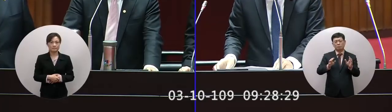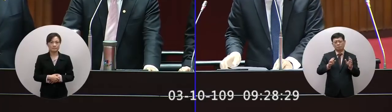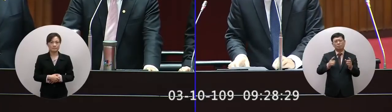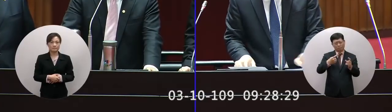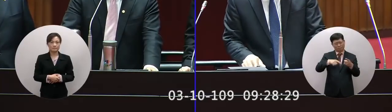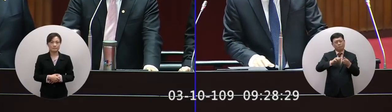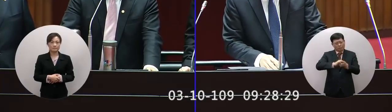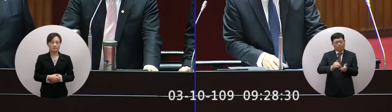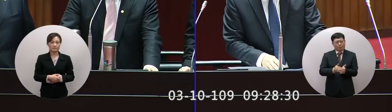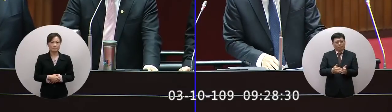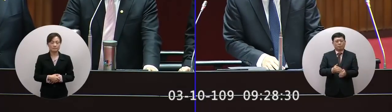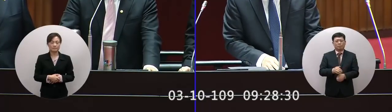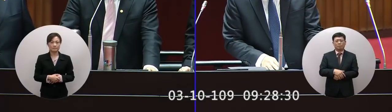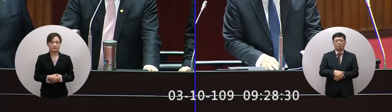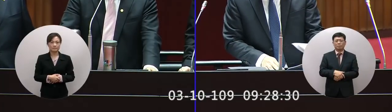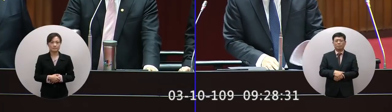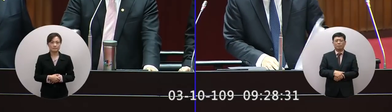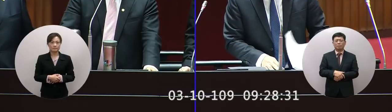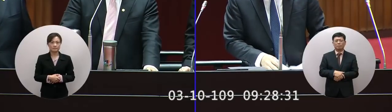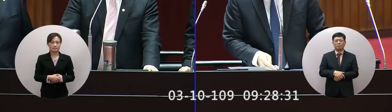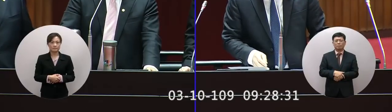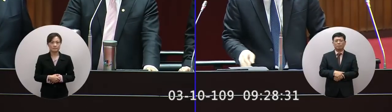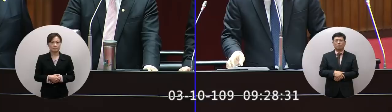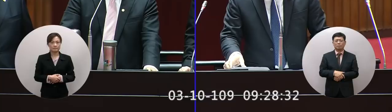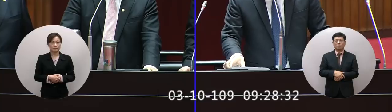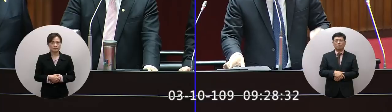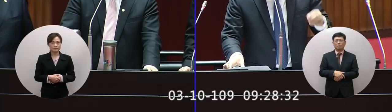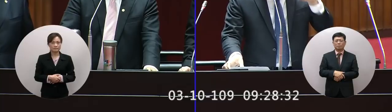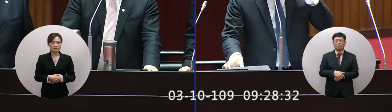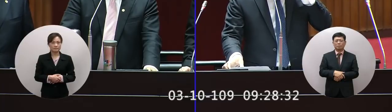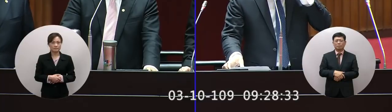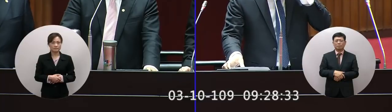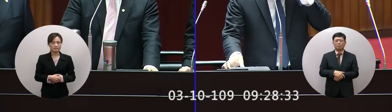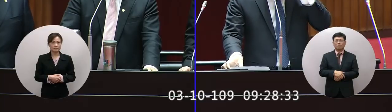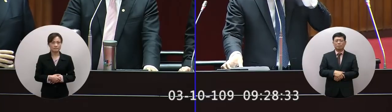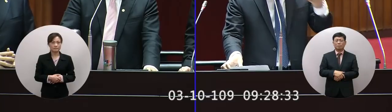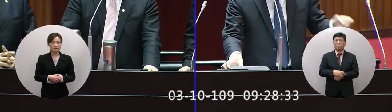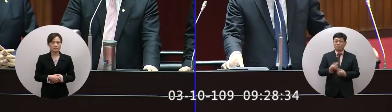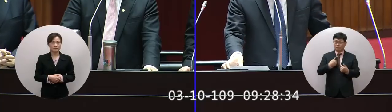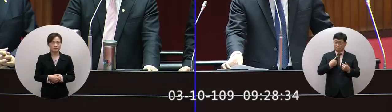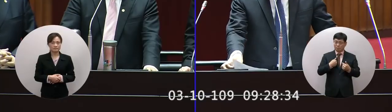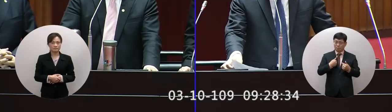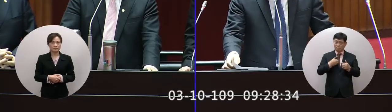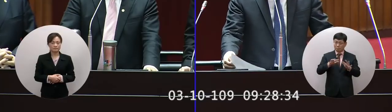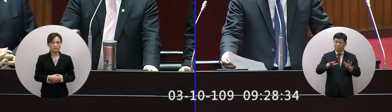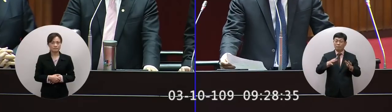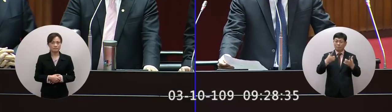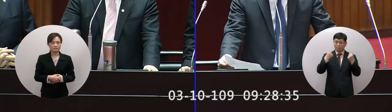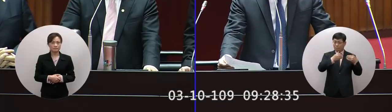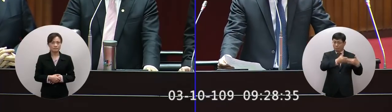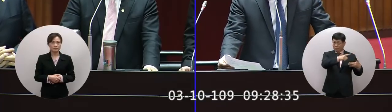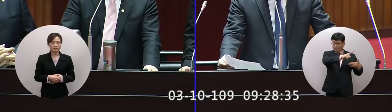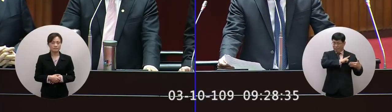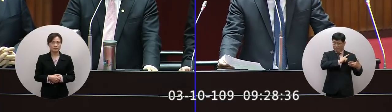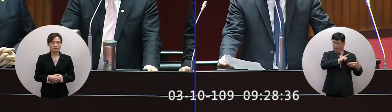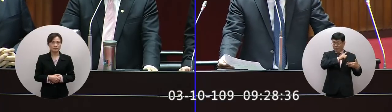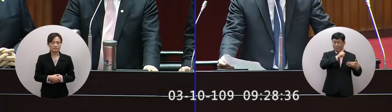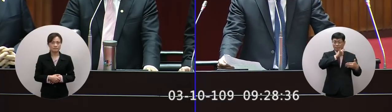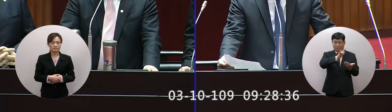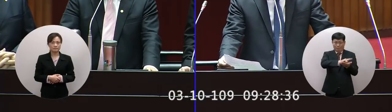也是决定了，就是这个。我们还在大陆武汉